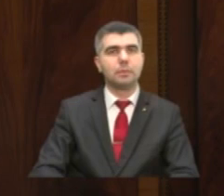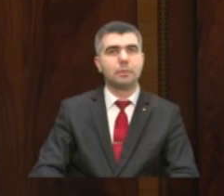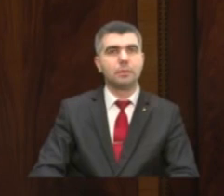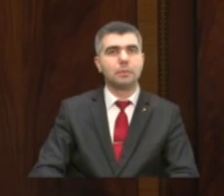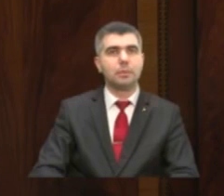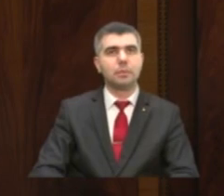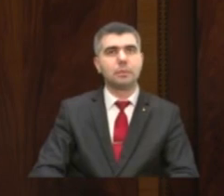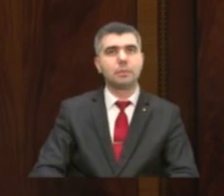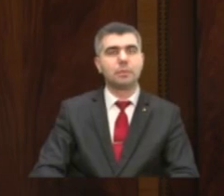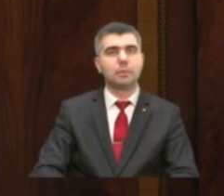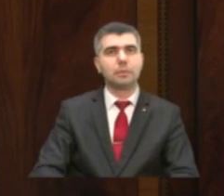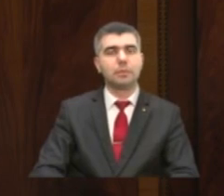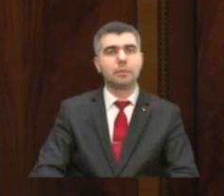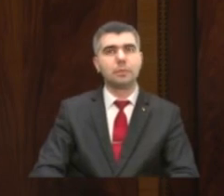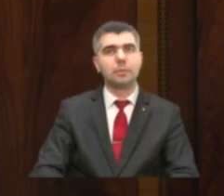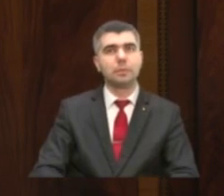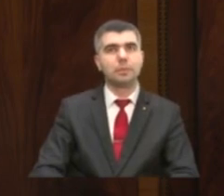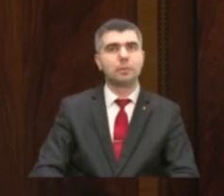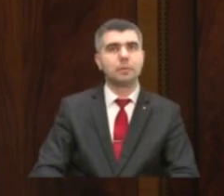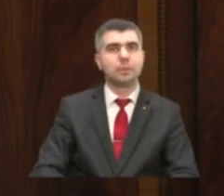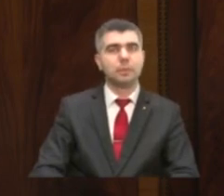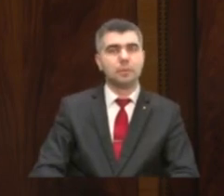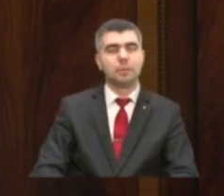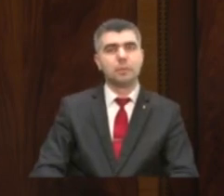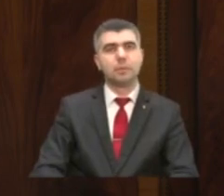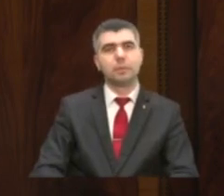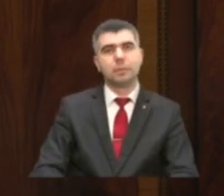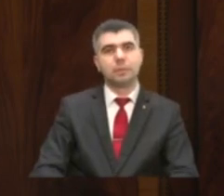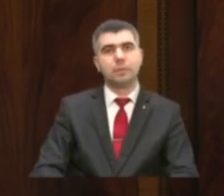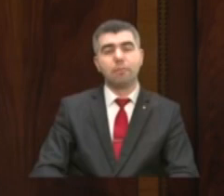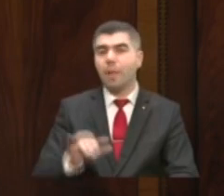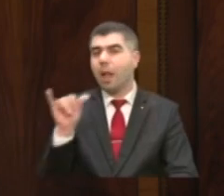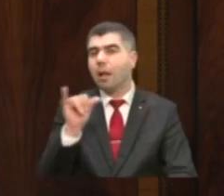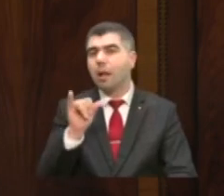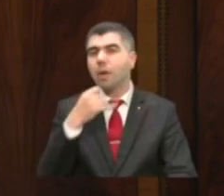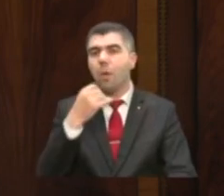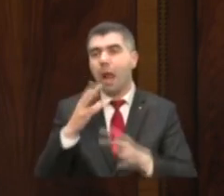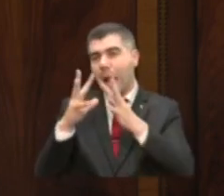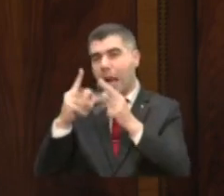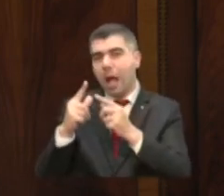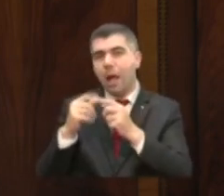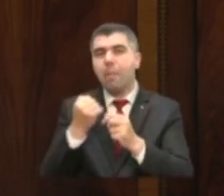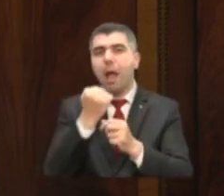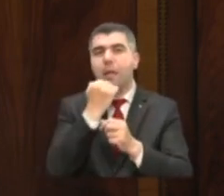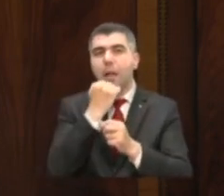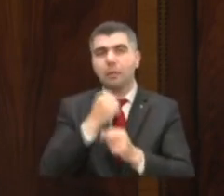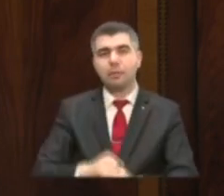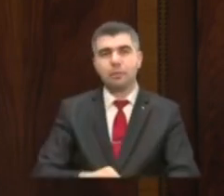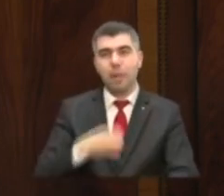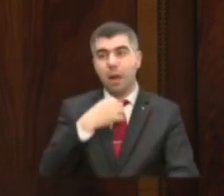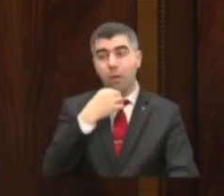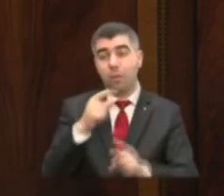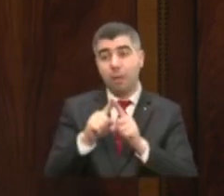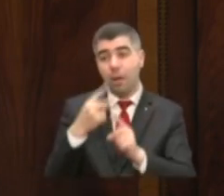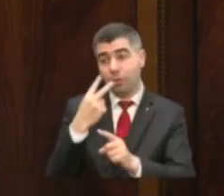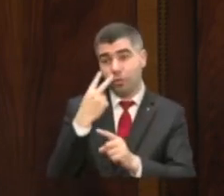الوقت سيد رئيس لكم الكلمة سيد نائب. على كل حال، علاش أرقام مغلوطة؟ لأنه ملي تنشوفوا خطورة الأوضاع